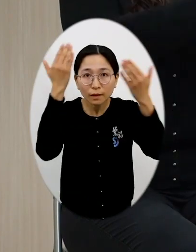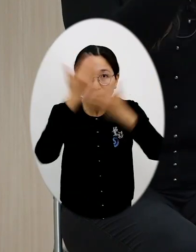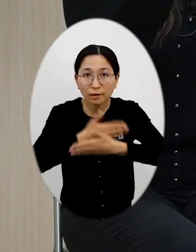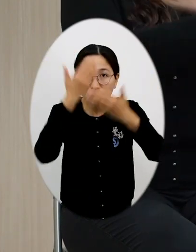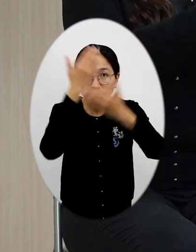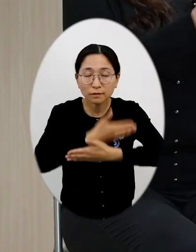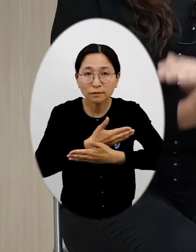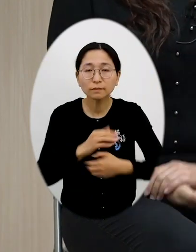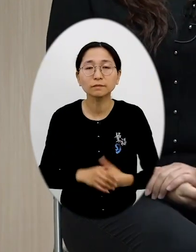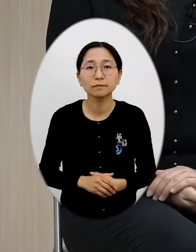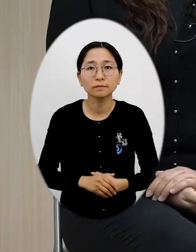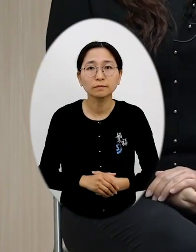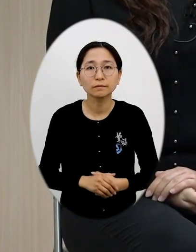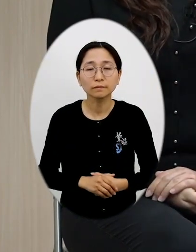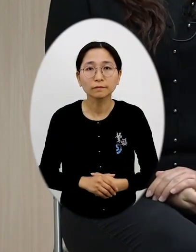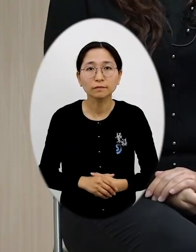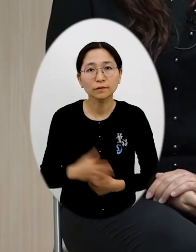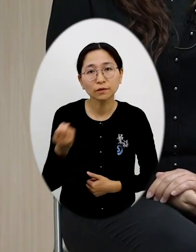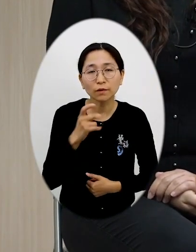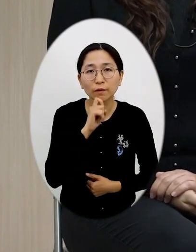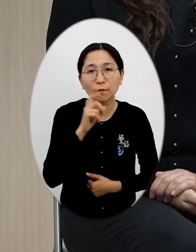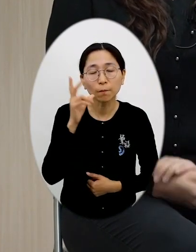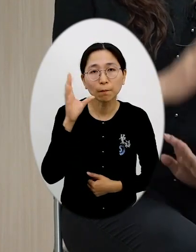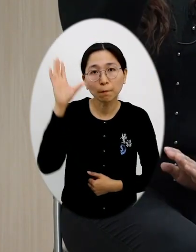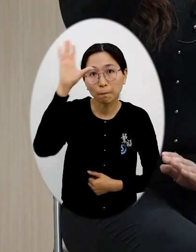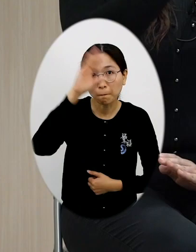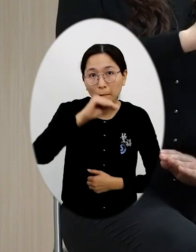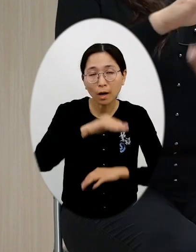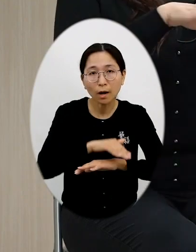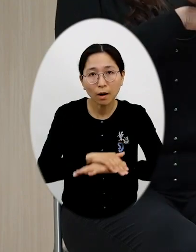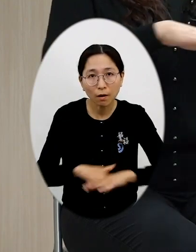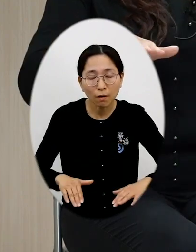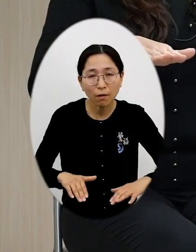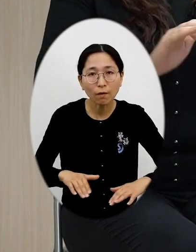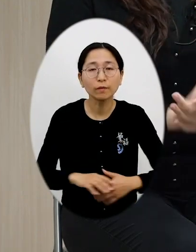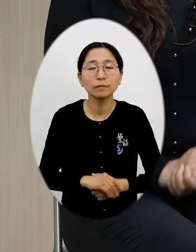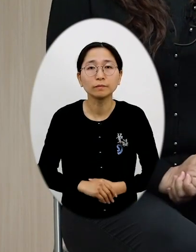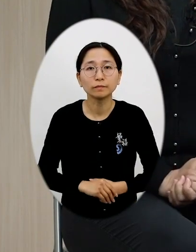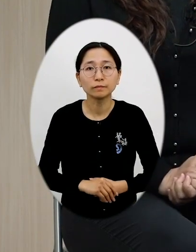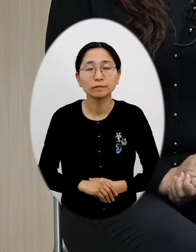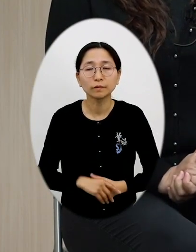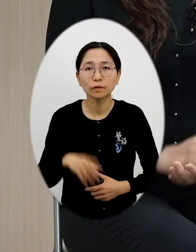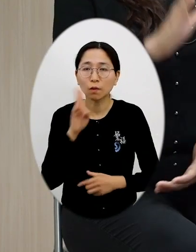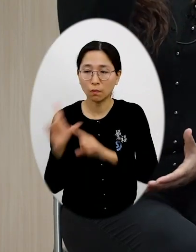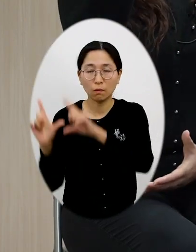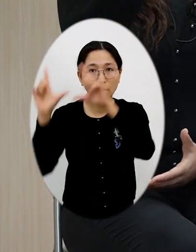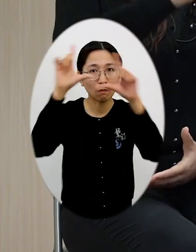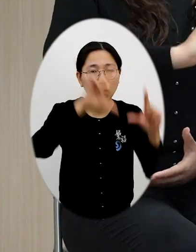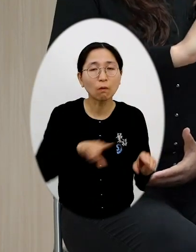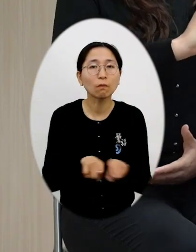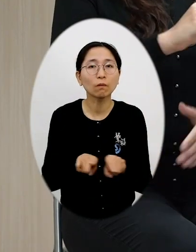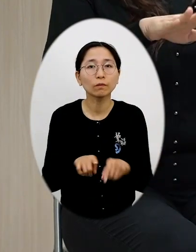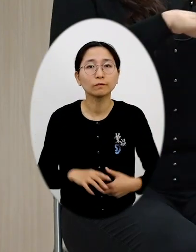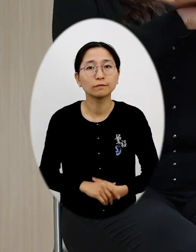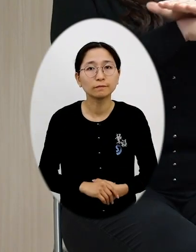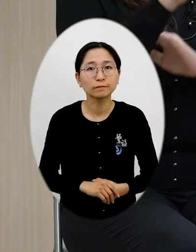手电视， 电视 系啦， 系啊。 另外呢个就系、是。晚安 哦， 系啦，好似太阳落